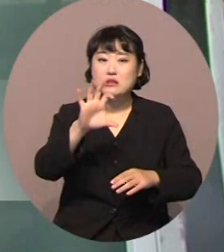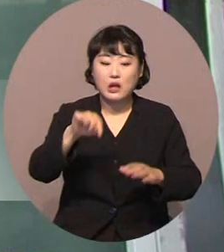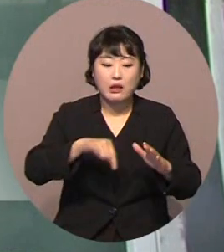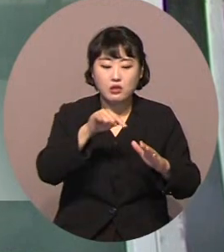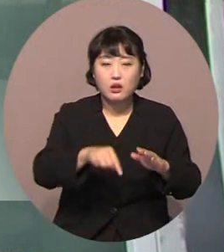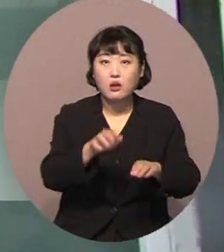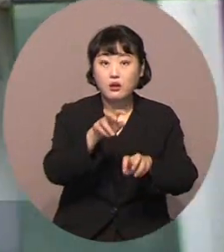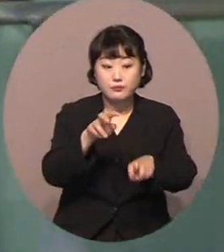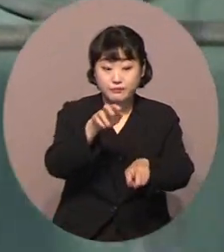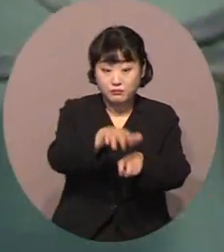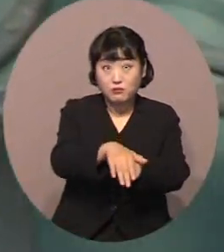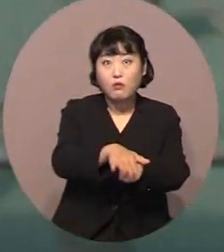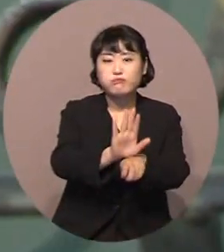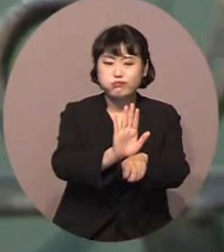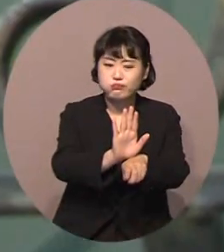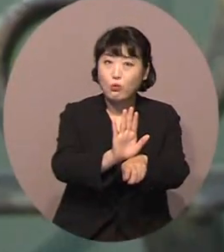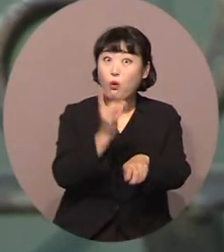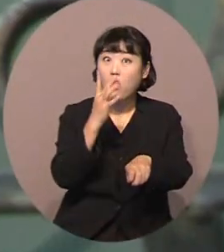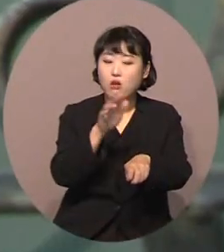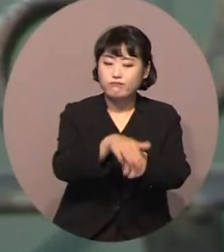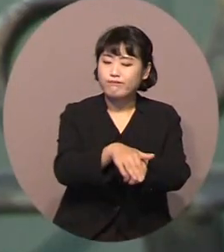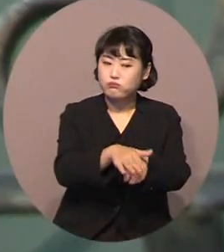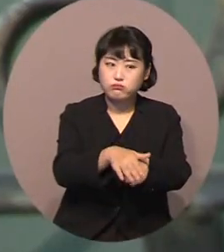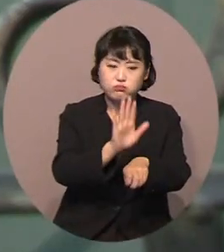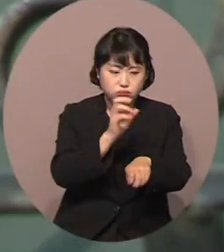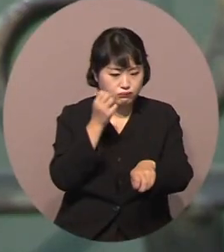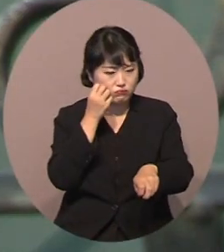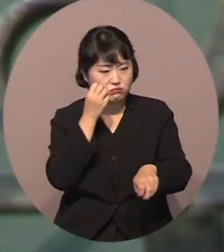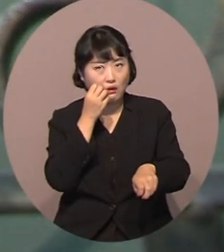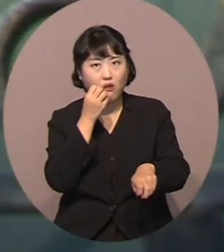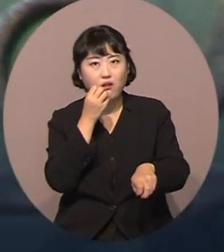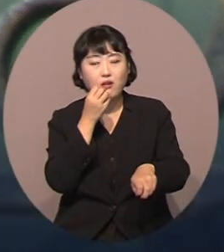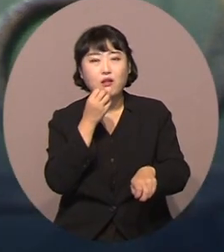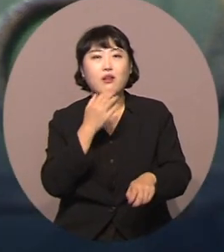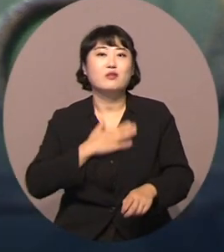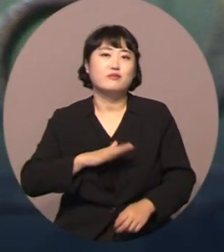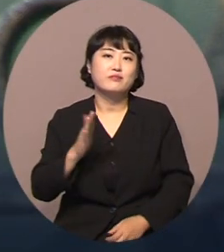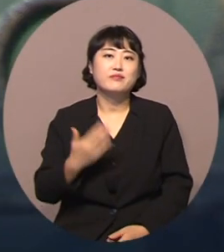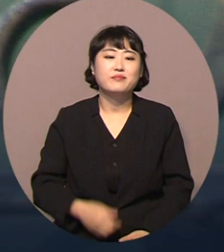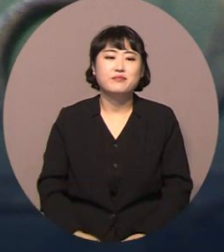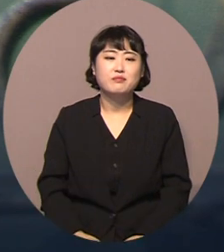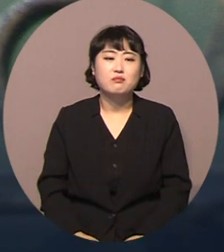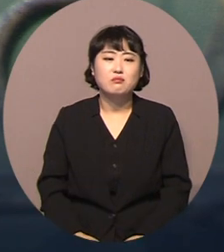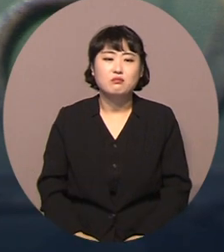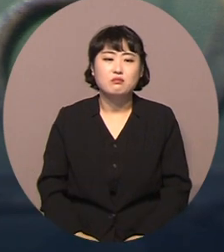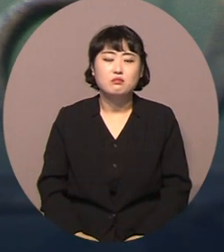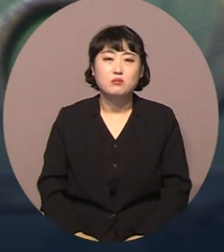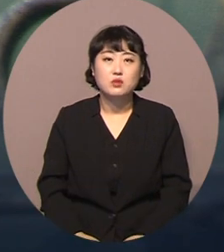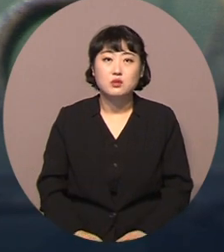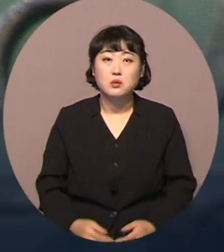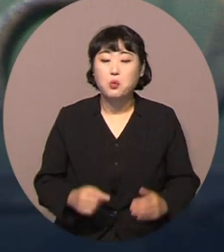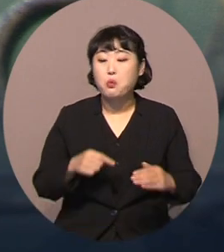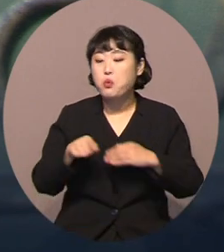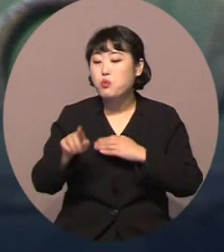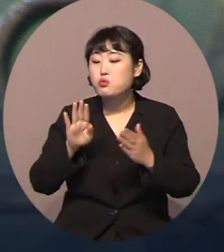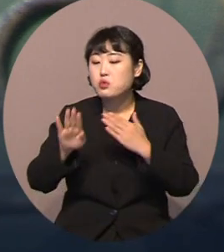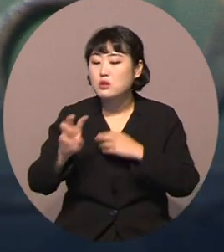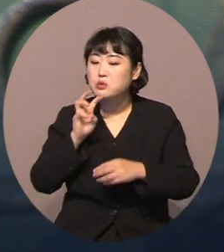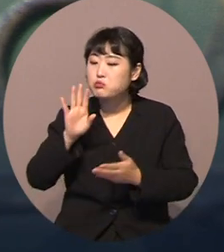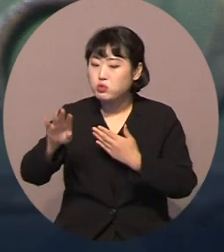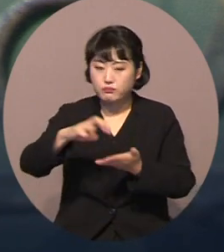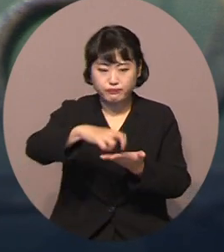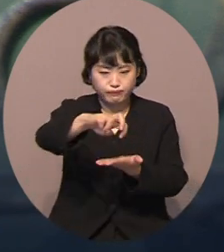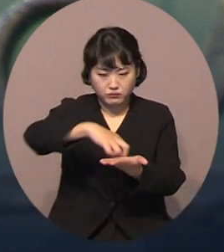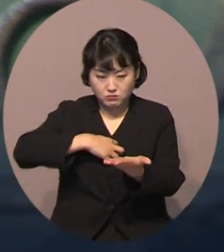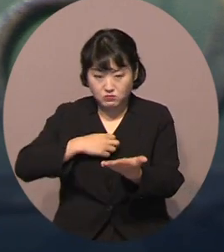커버가 올라가 있는 것을 발견했습니다 제가 집에서 나가고 한 30분 뒤에 또 알림이고